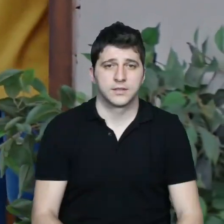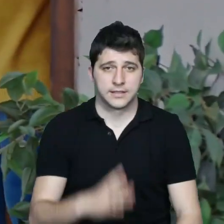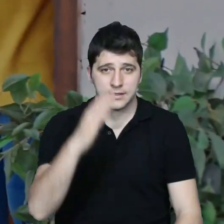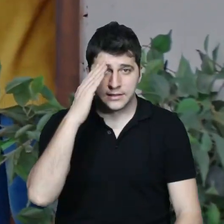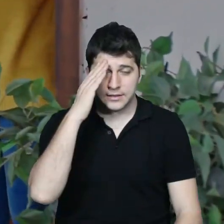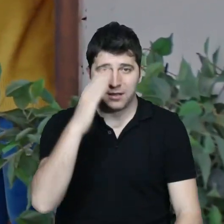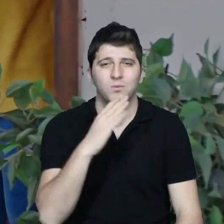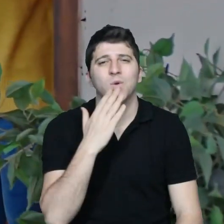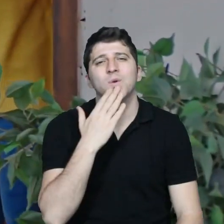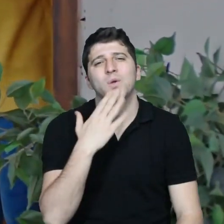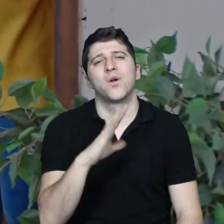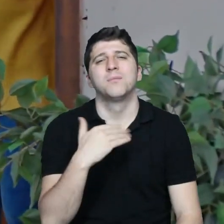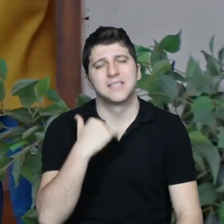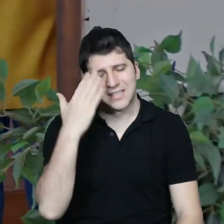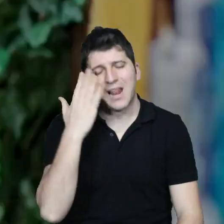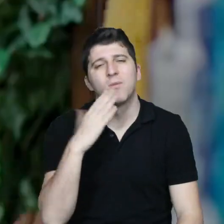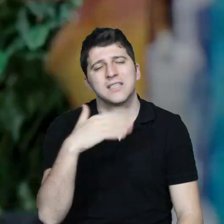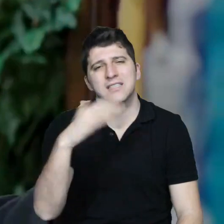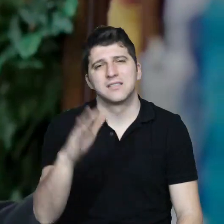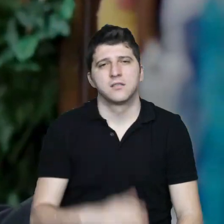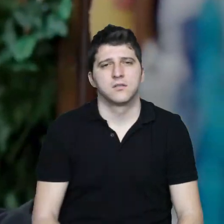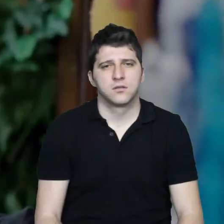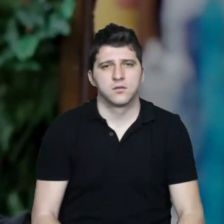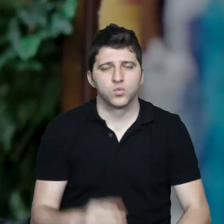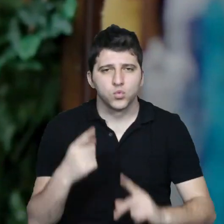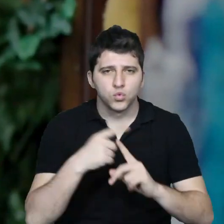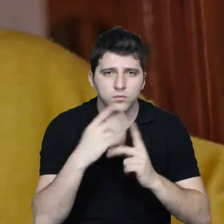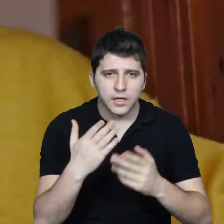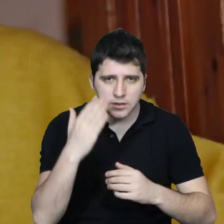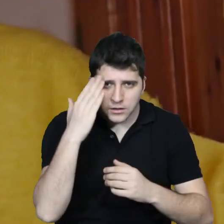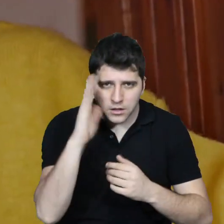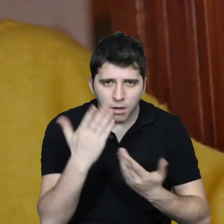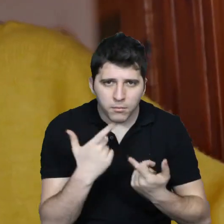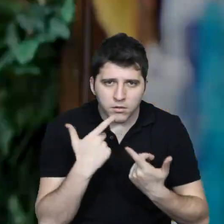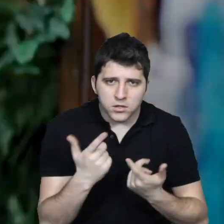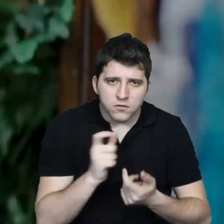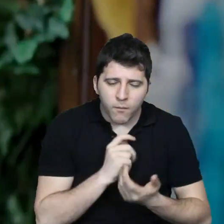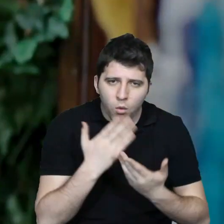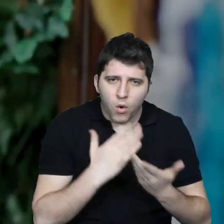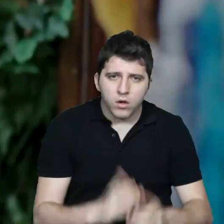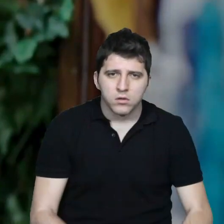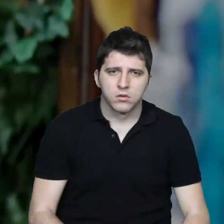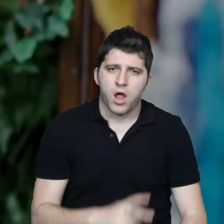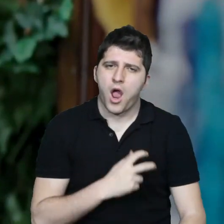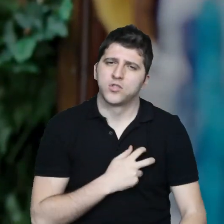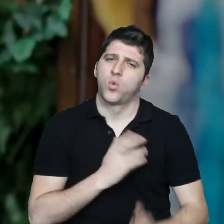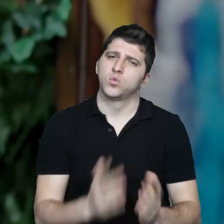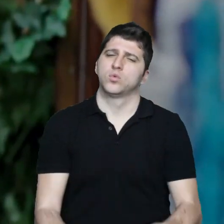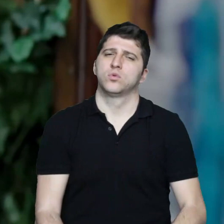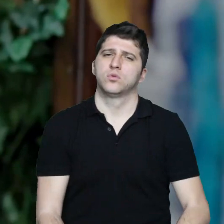Selam. Yok, biz almıyoruz. Hadi başka kız. Tuba, selam almamak falan ne demekmiş canım? Aşk olsun